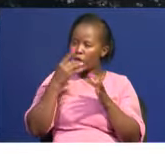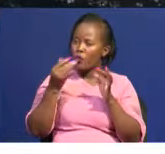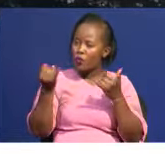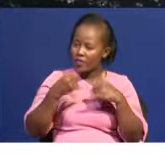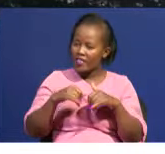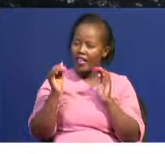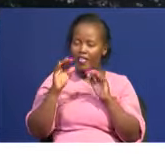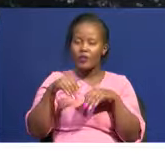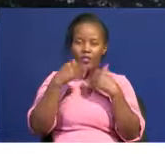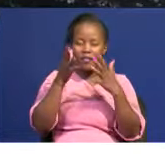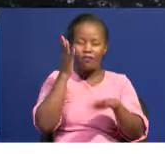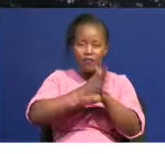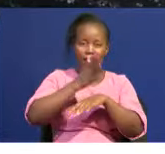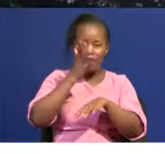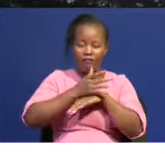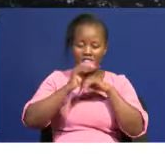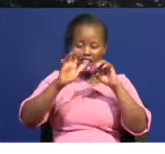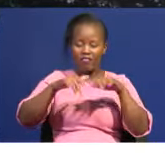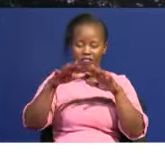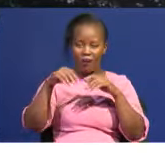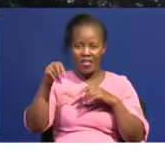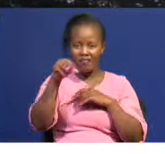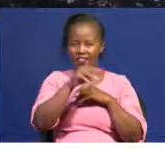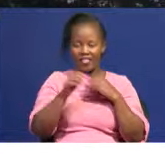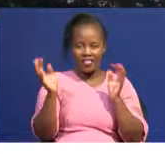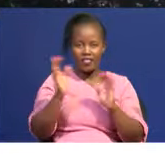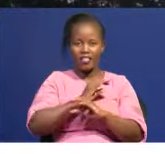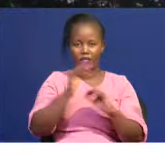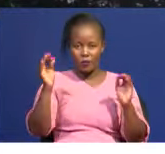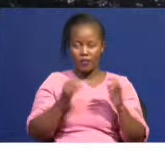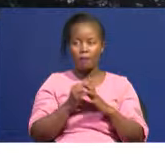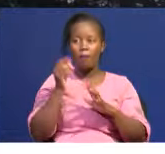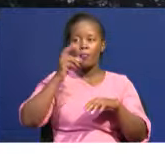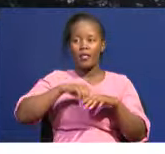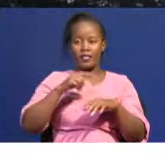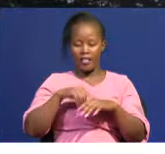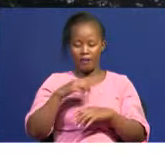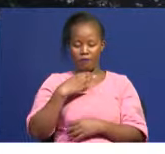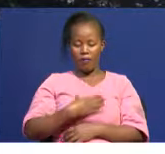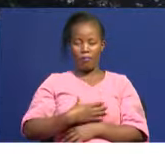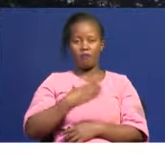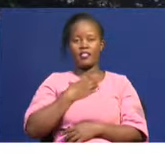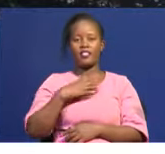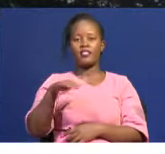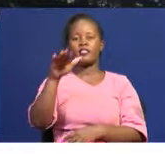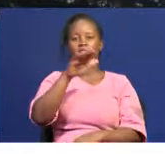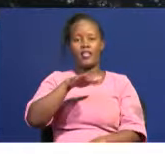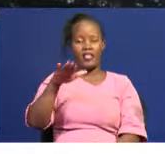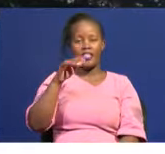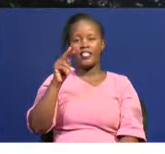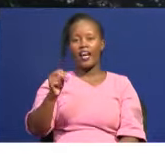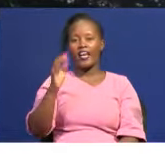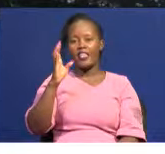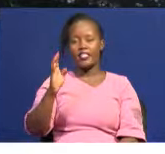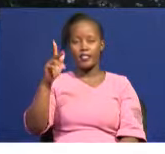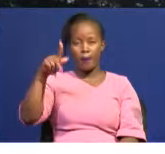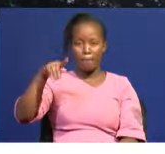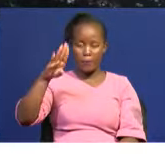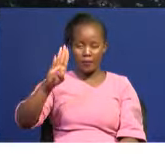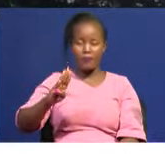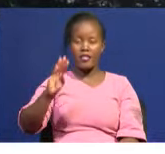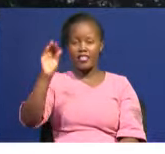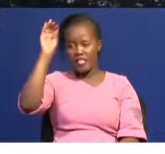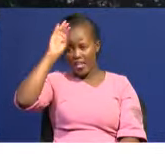kupitia usambazaji mbolea ghushi. Akizungumza alipotembelea maghala ya halmashauri ya nafaka na mazao mjini Eldoret, Rais